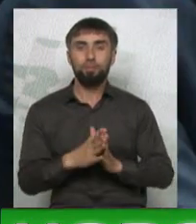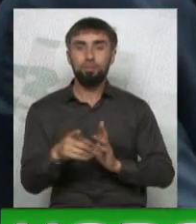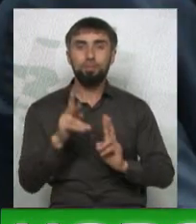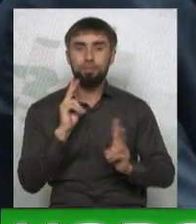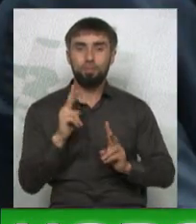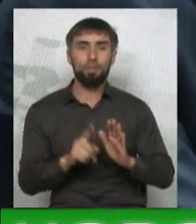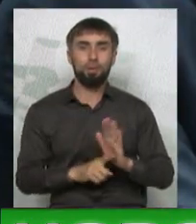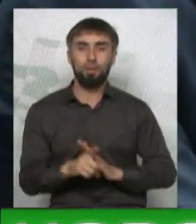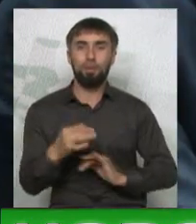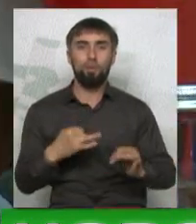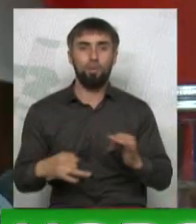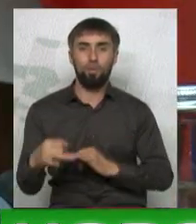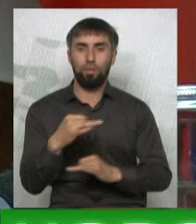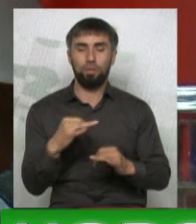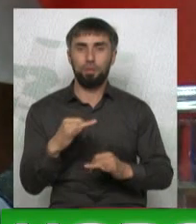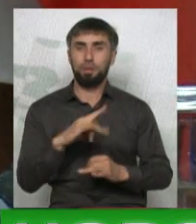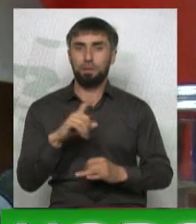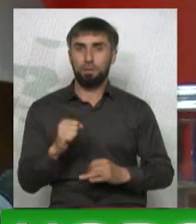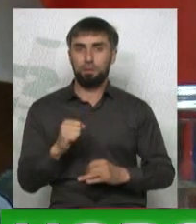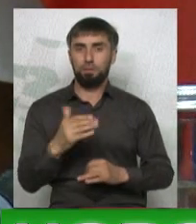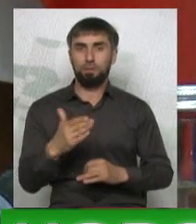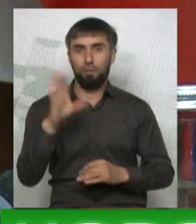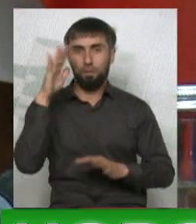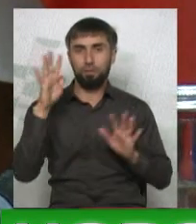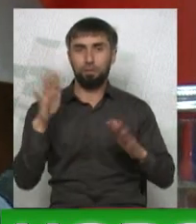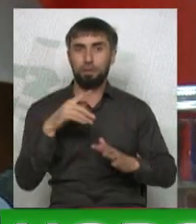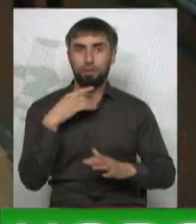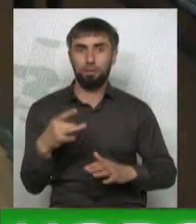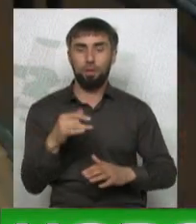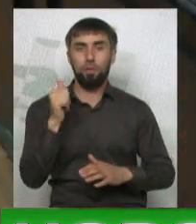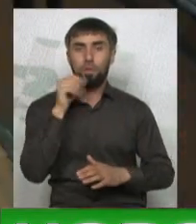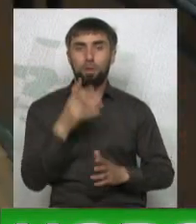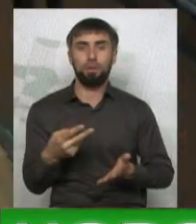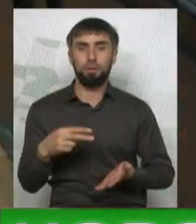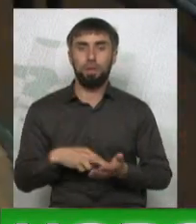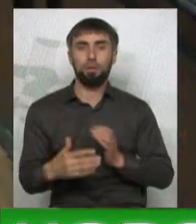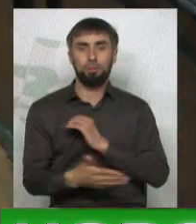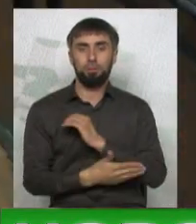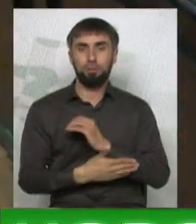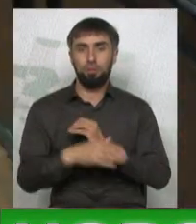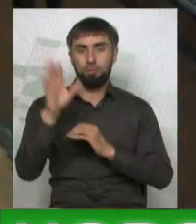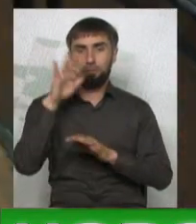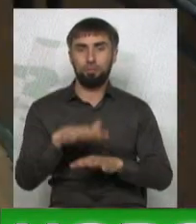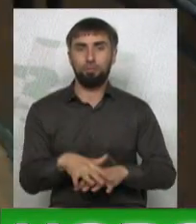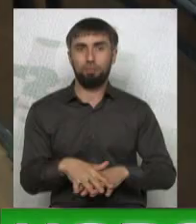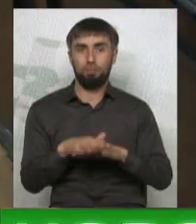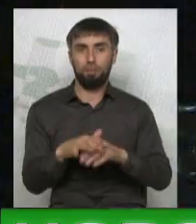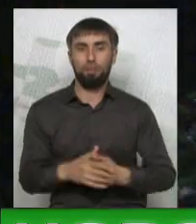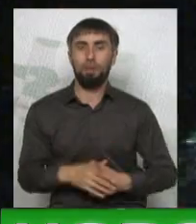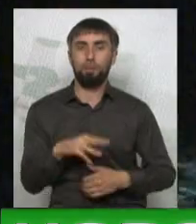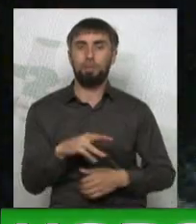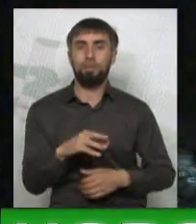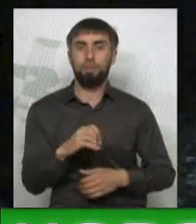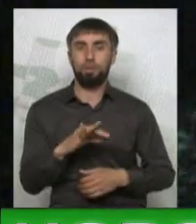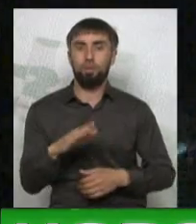правительстве начинается с обсуждения сложившейся ситуации с паводками в республике, которые стали следствием обильных ливневых дождей. Магомед